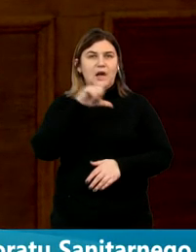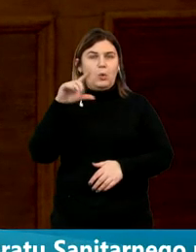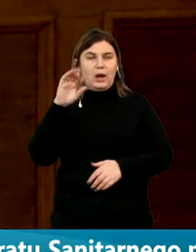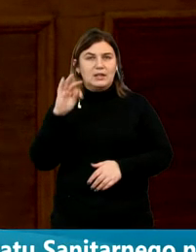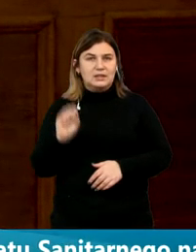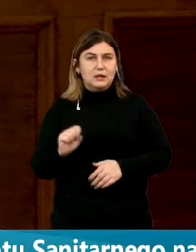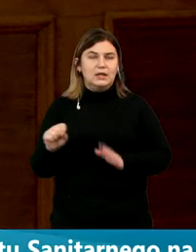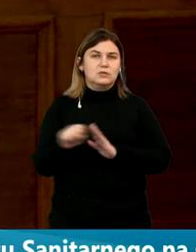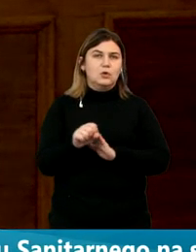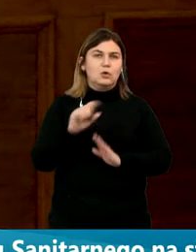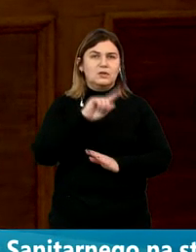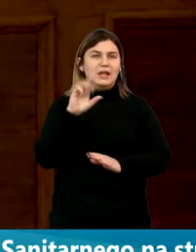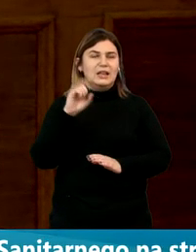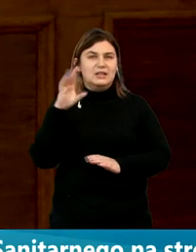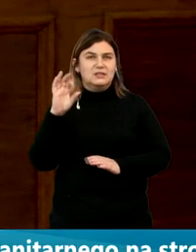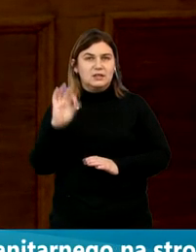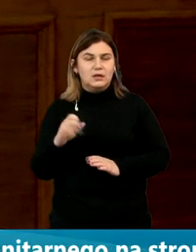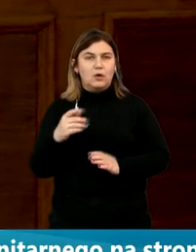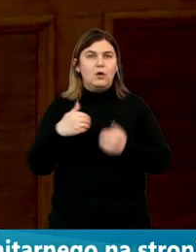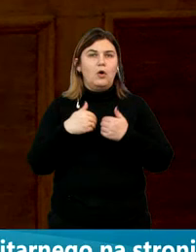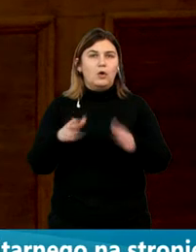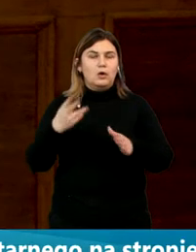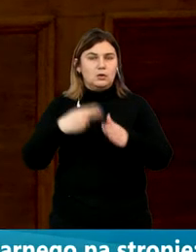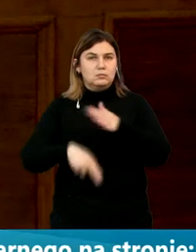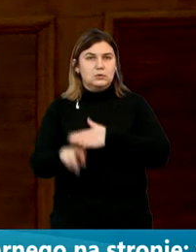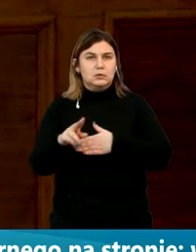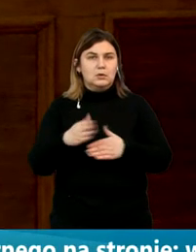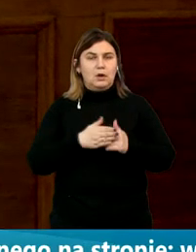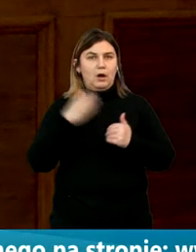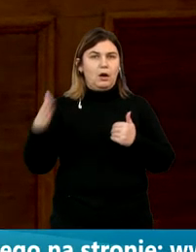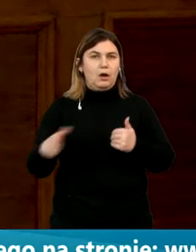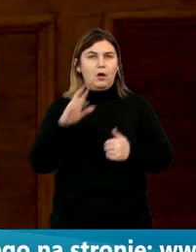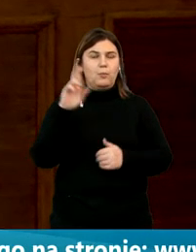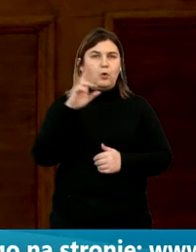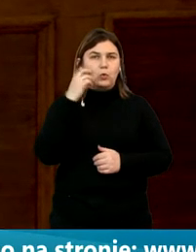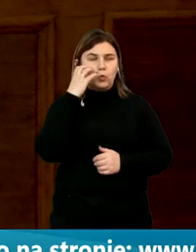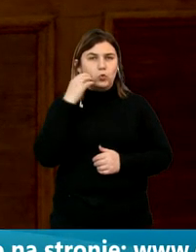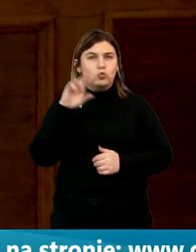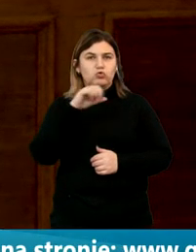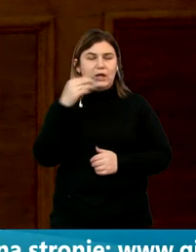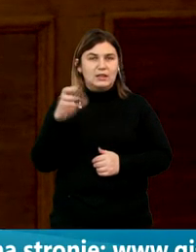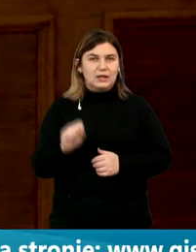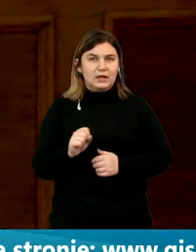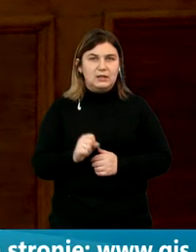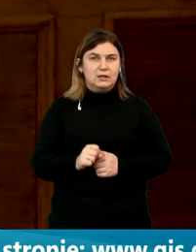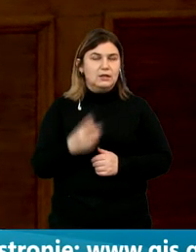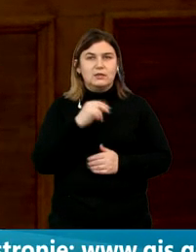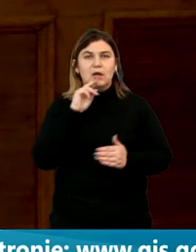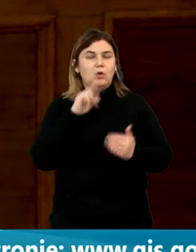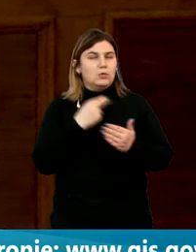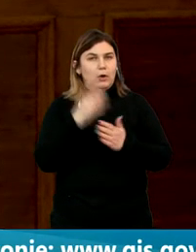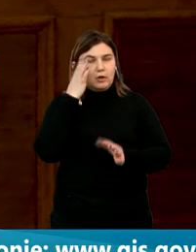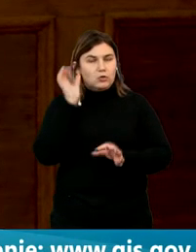Zalewskiego oraz kiedy zostanie otwarty przejazd pod wiaduktem kolejowym obok Różanki. Panie Adamie, nie odpowiem panu